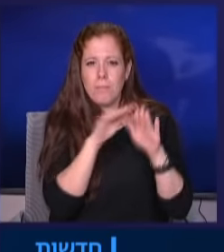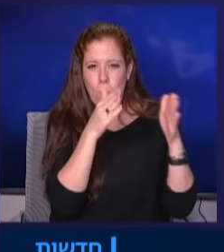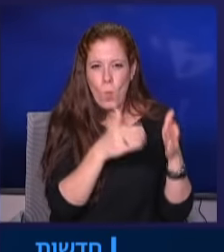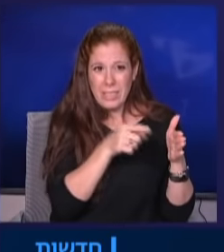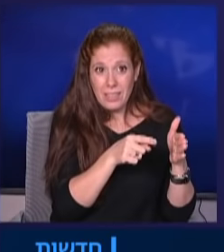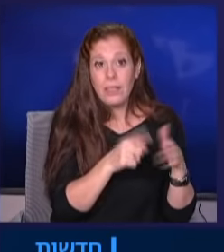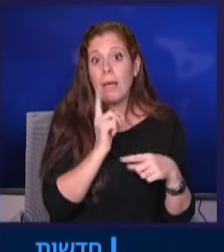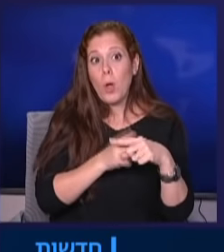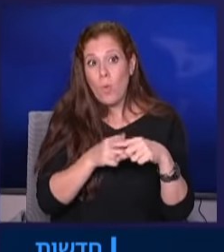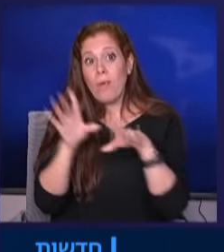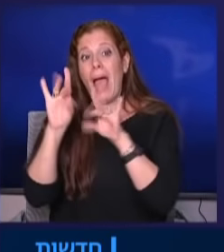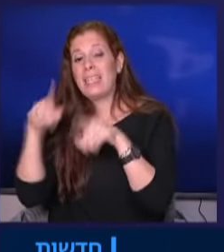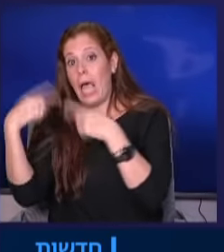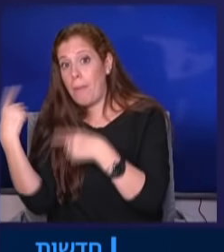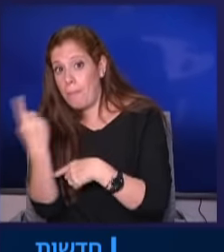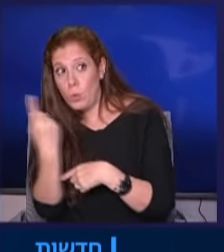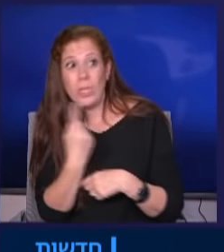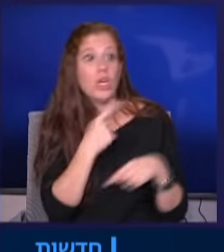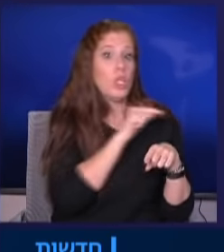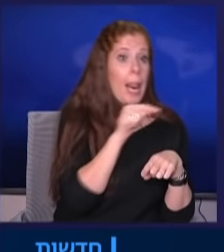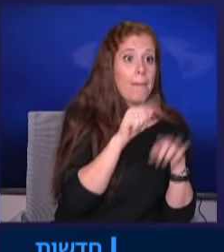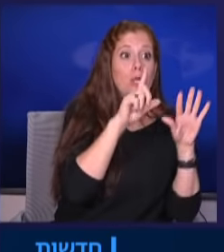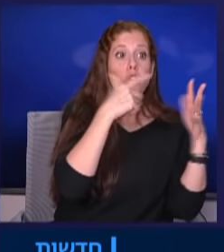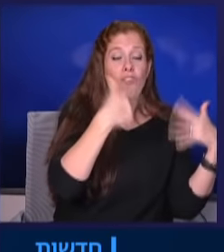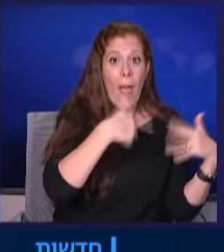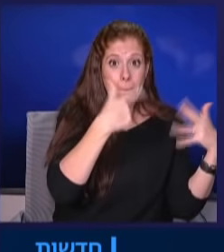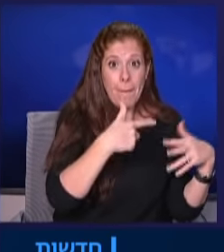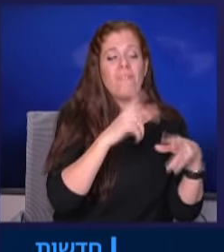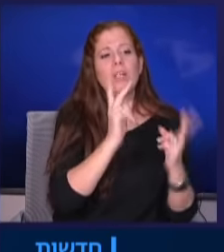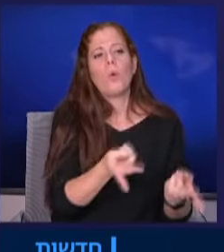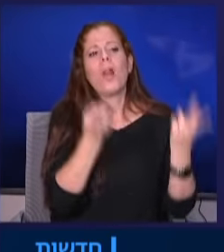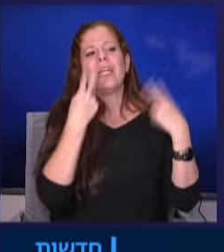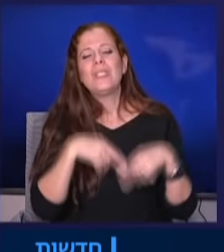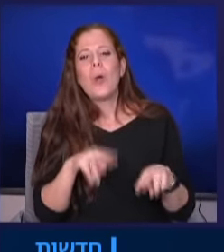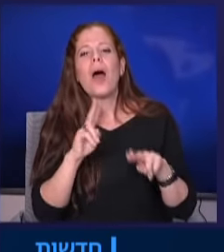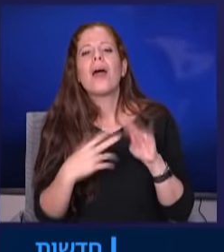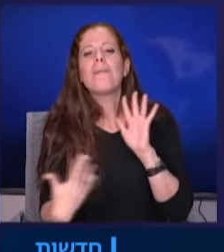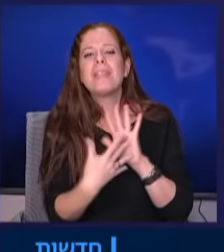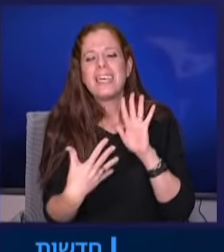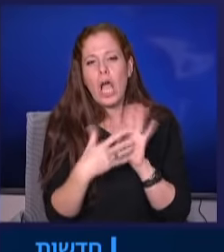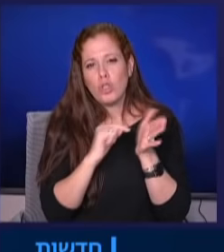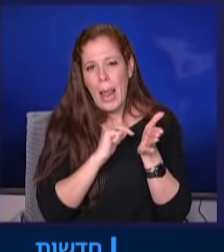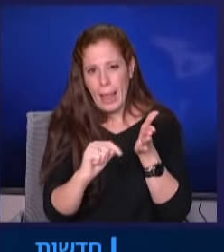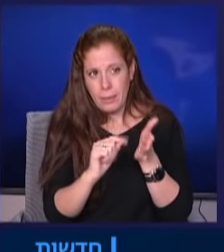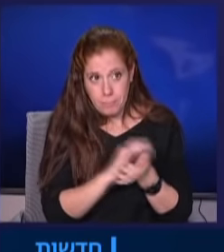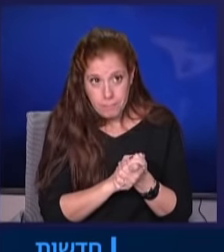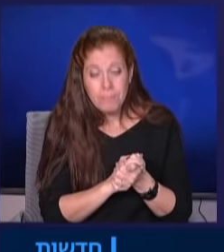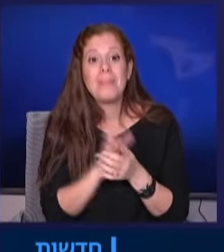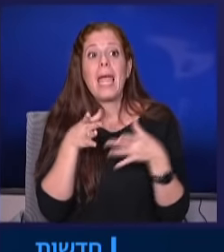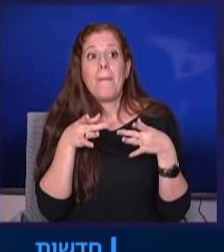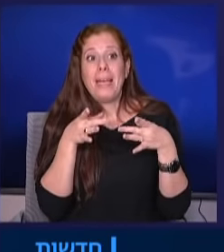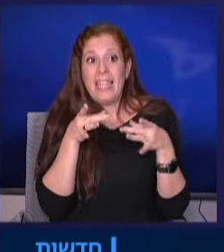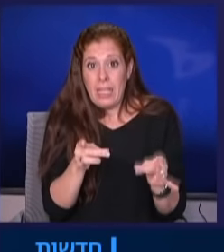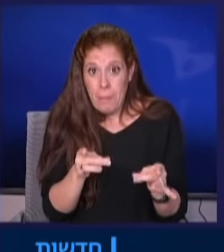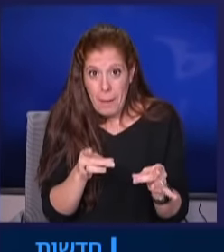בידוד, שליליים לשבעה ימים, והם יוכלו לחזור לבתי הספר אחרי בדיקה מוסדית שלילית. במקרה של הידבקות מחלימים